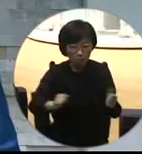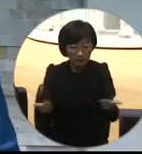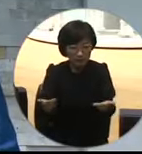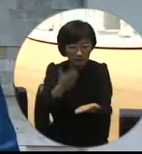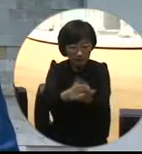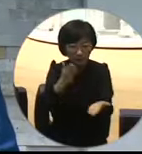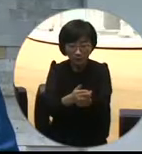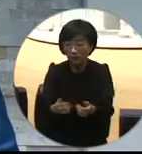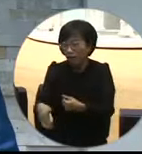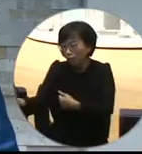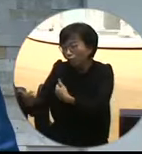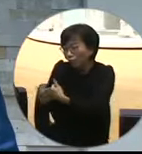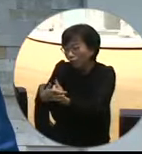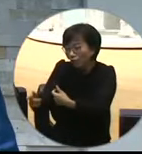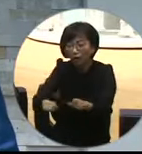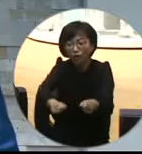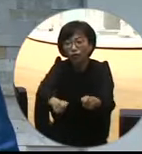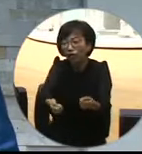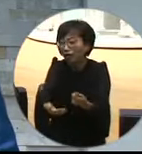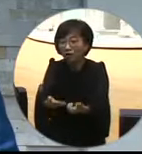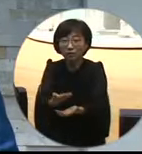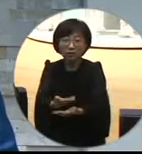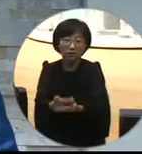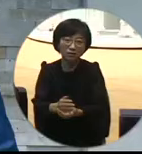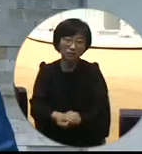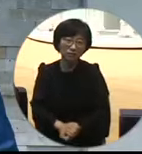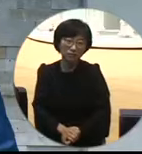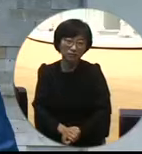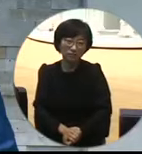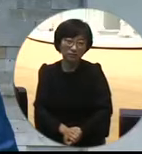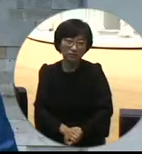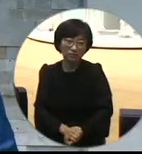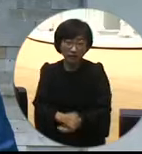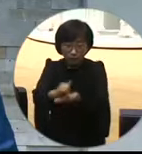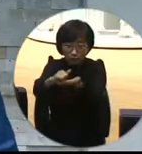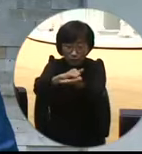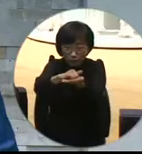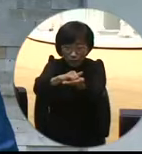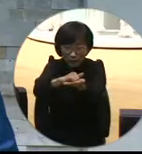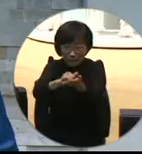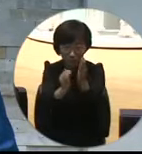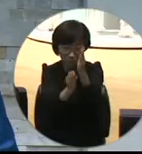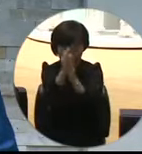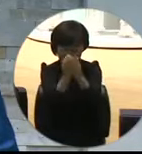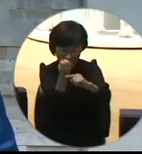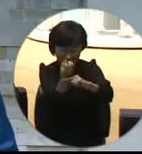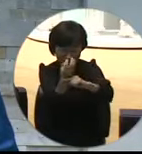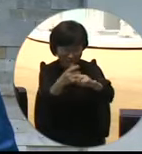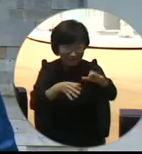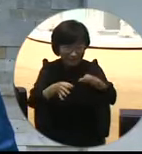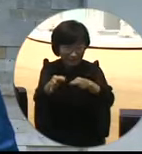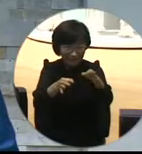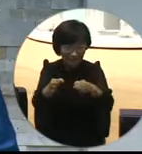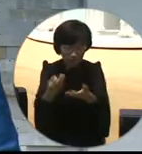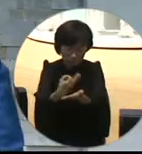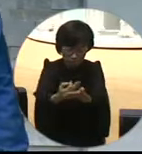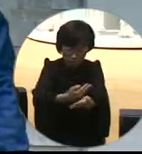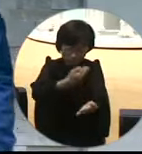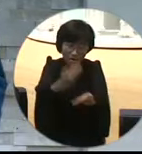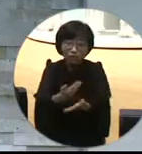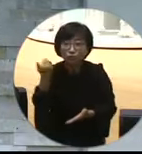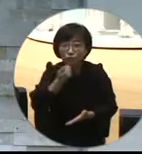쓴 사람들 대반에 보석장사 싹 마라탕 거리 탁 다 닫고 있는 게 유대인들이요. 지금도 그래. 지금도 다